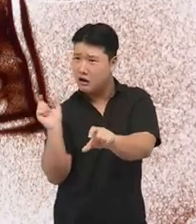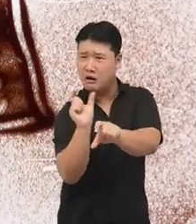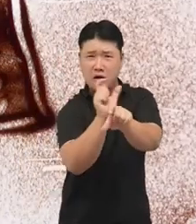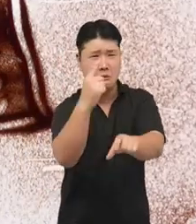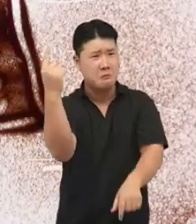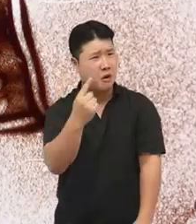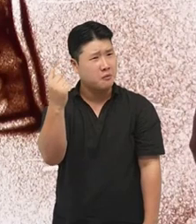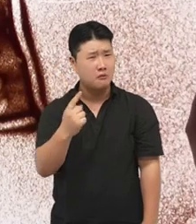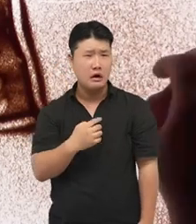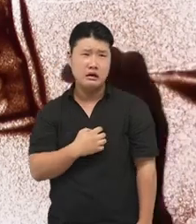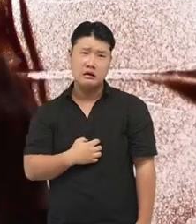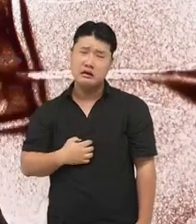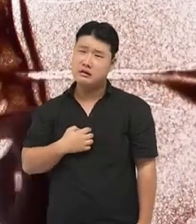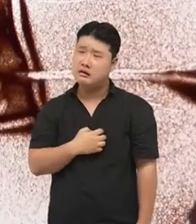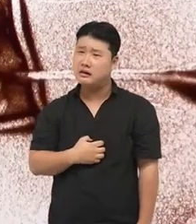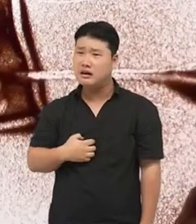심해질 것 같소.